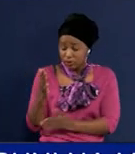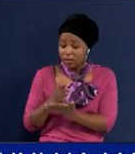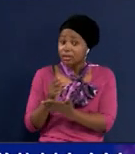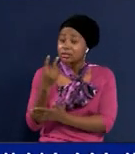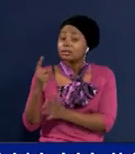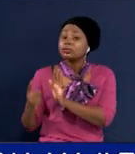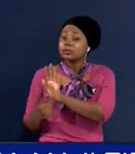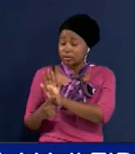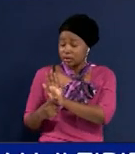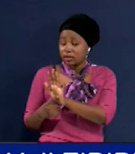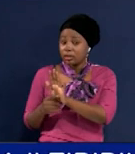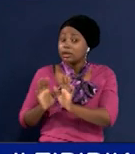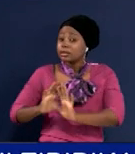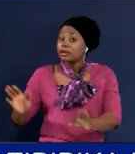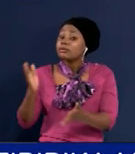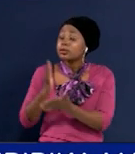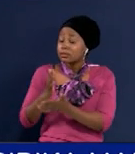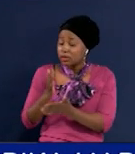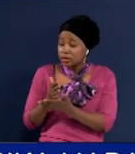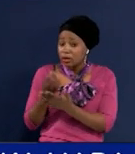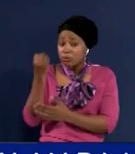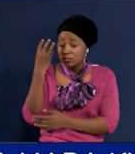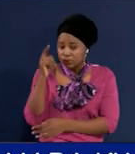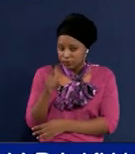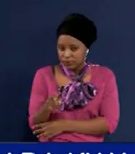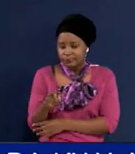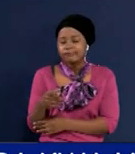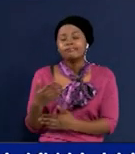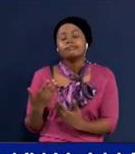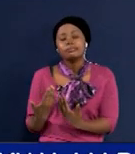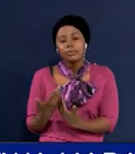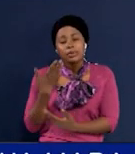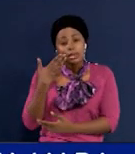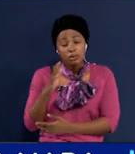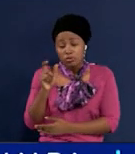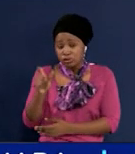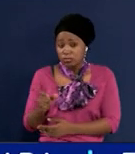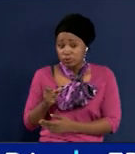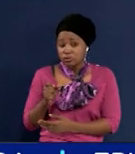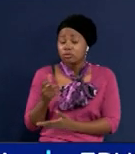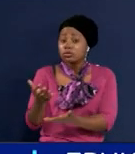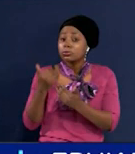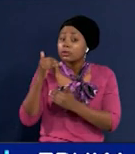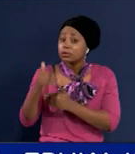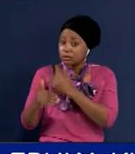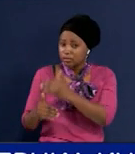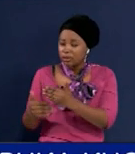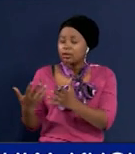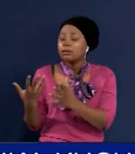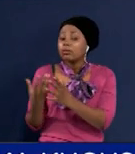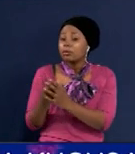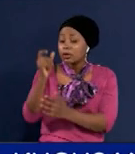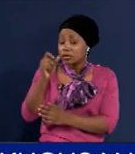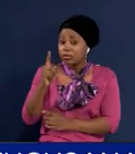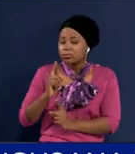26 imethibitisha visa vya huu ugonjwa. Kwa hiyo ni muhimu kuchukua hatua ikiwa ni pamoja na wale